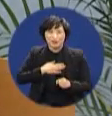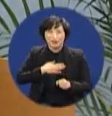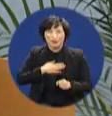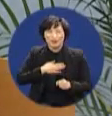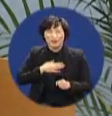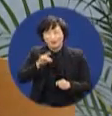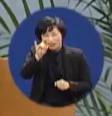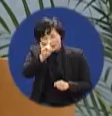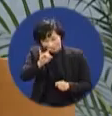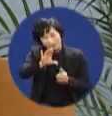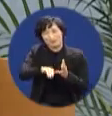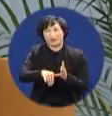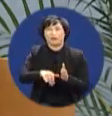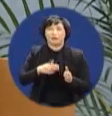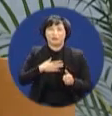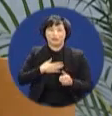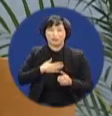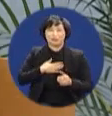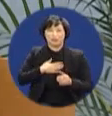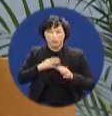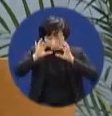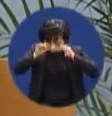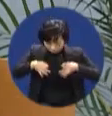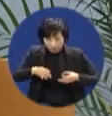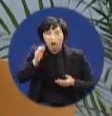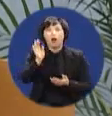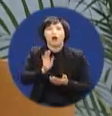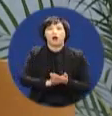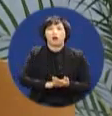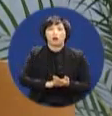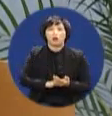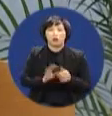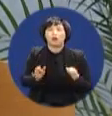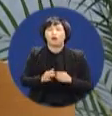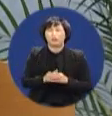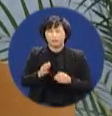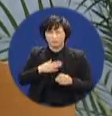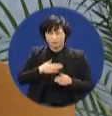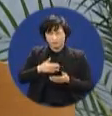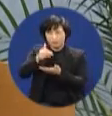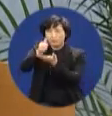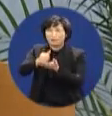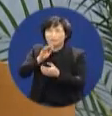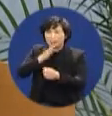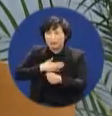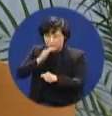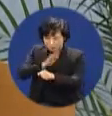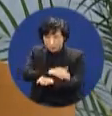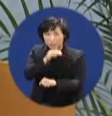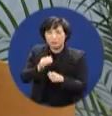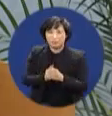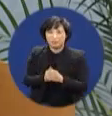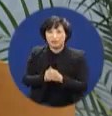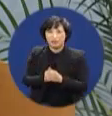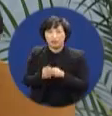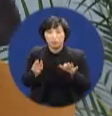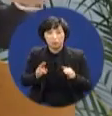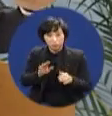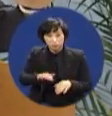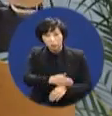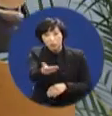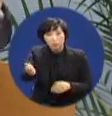아주 간교할 때가 내가 많은 걸 때 그럼 바로 주님 잘못했어요. 주님 잘못했어요. 이건